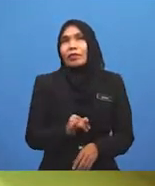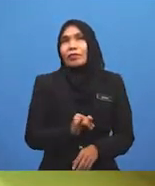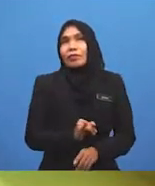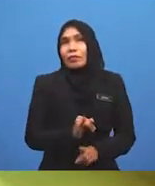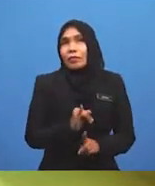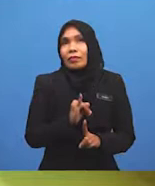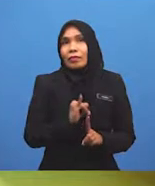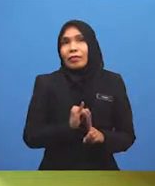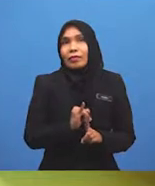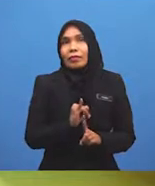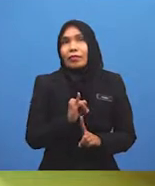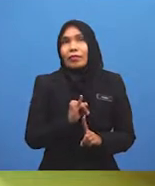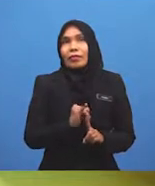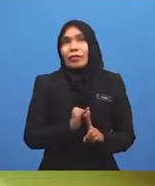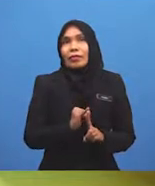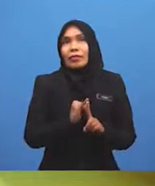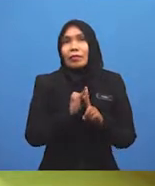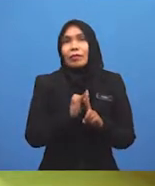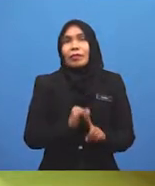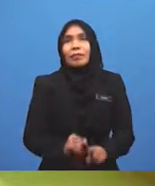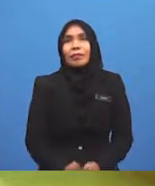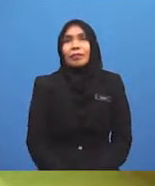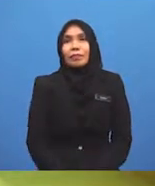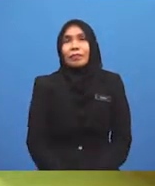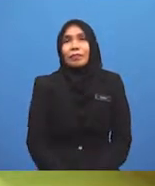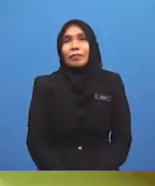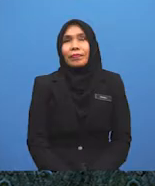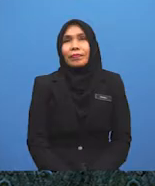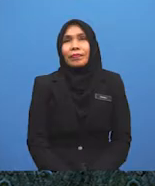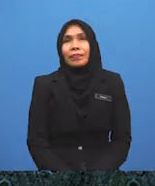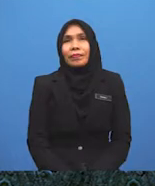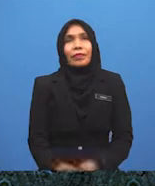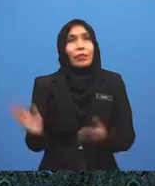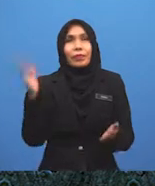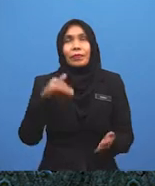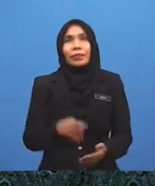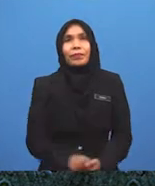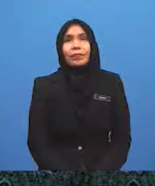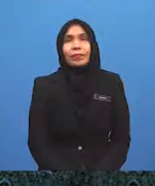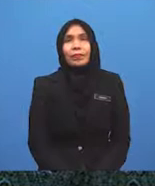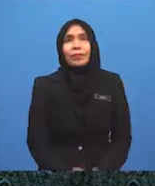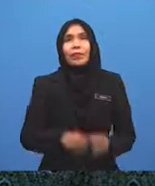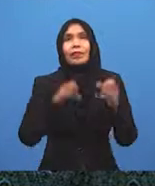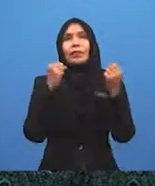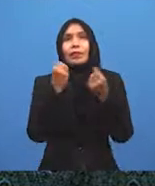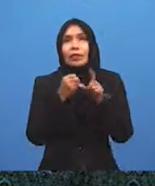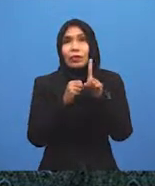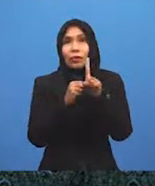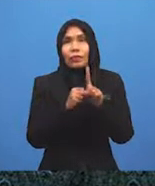selepas sesi soal jawab ini. Jom, kita mula. situasi 1.